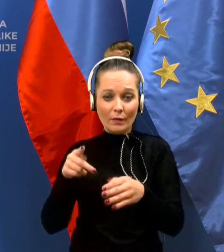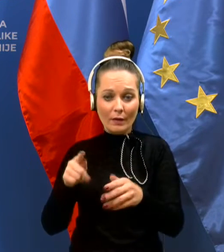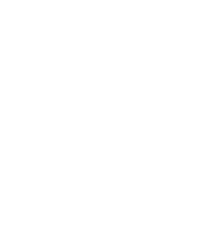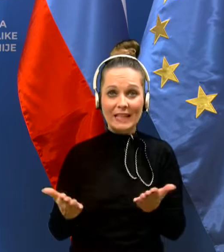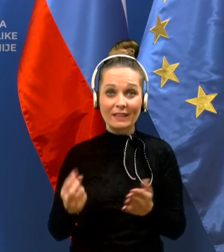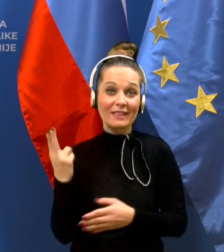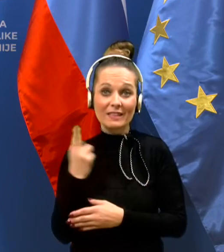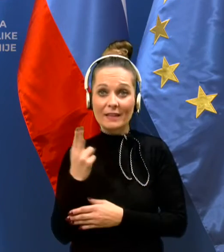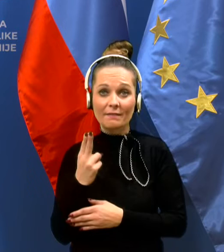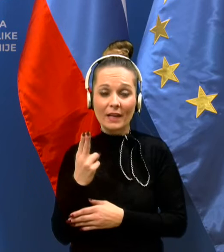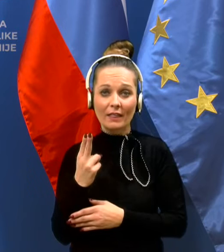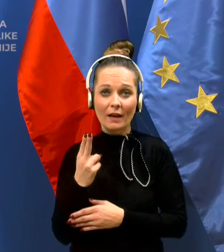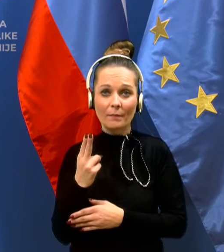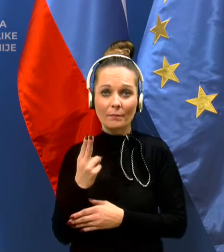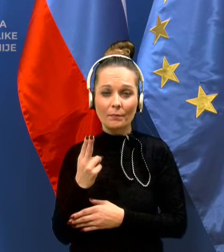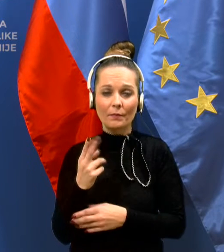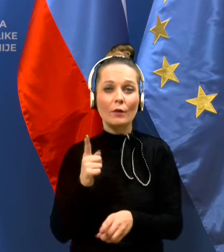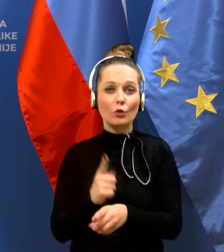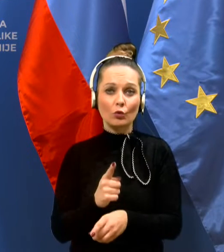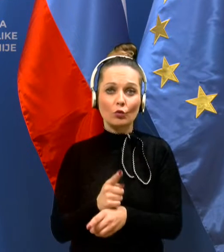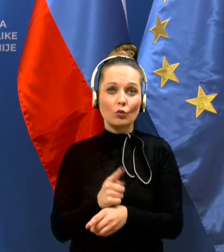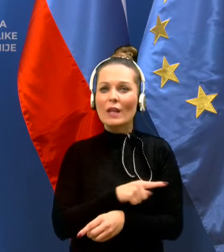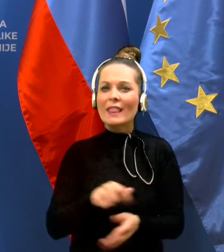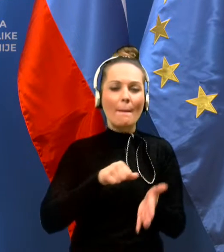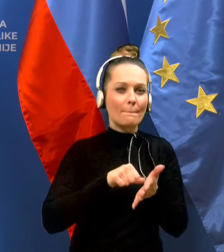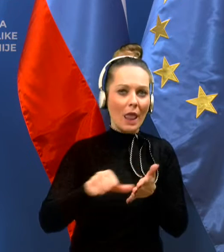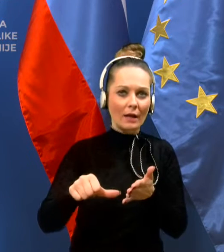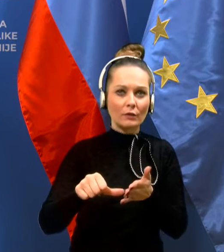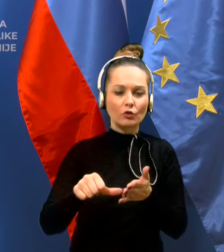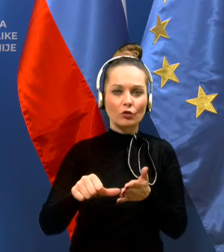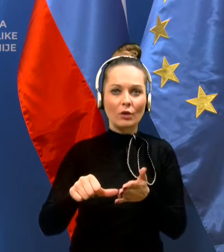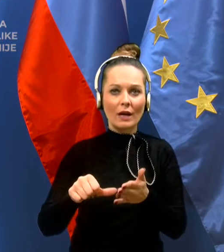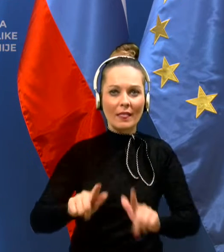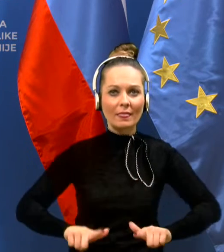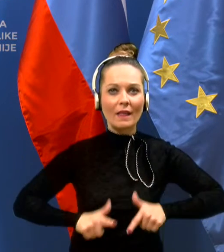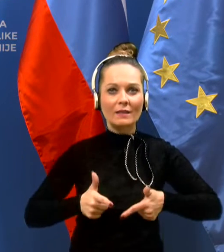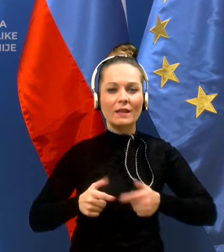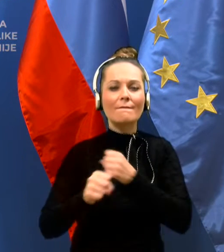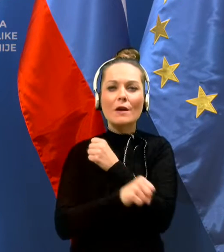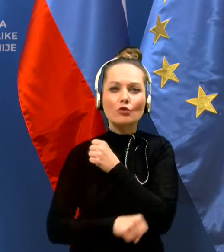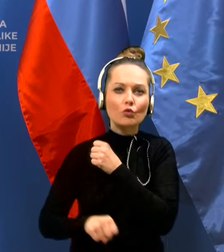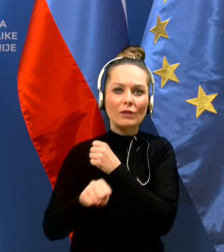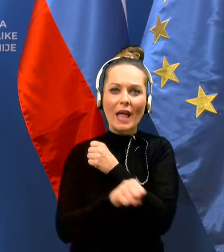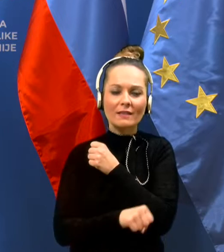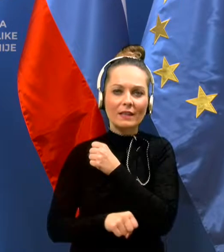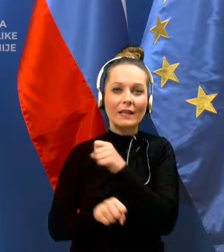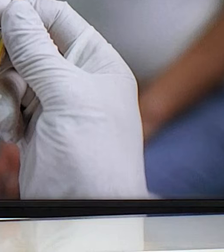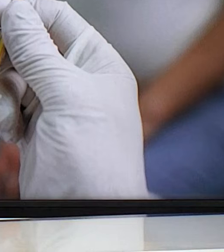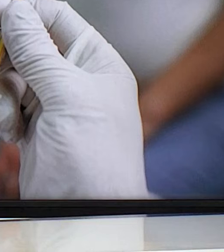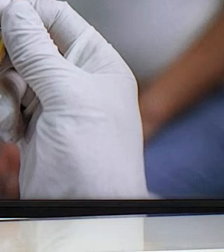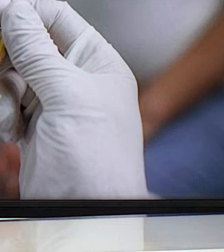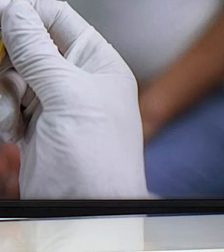v vrtcu. Ravno tako se ne plačujejo nastanitve v študentskih